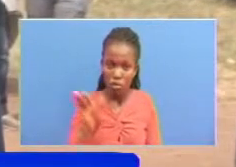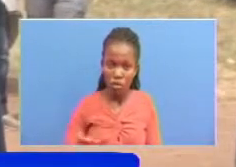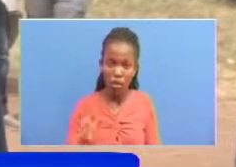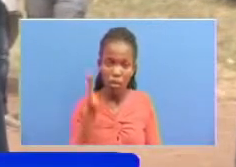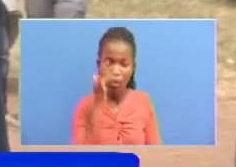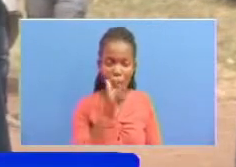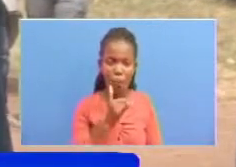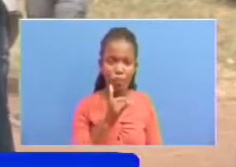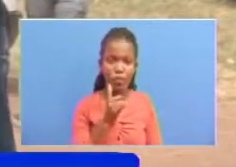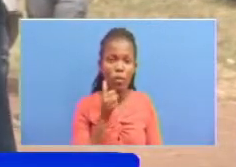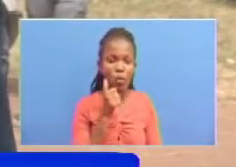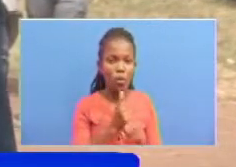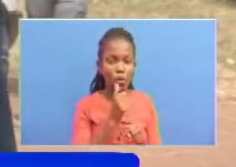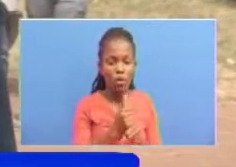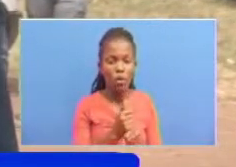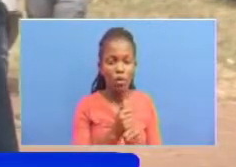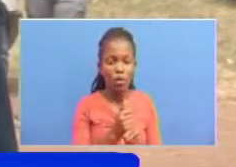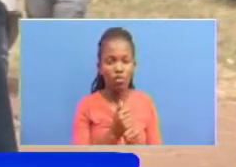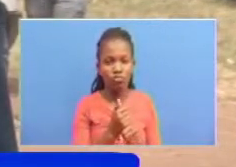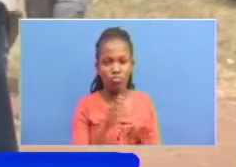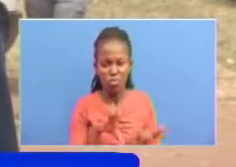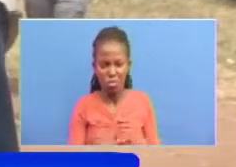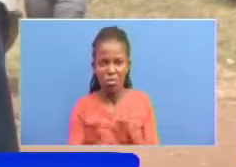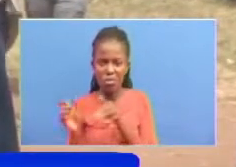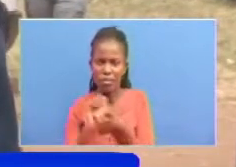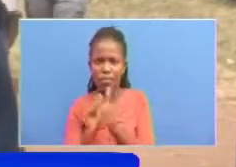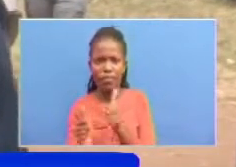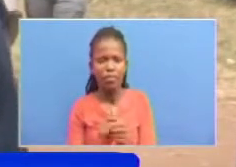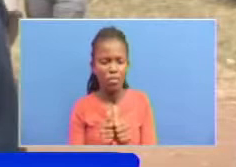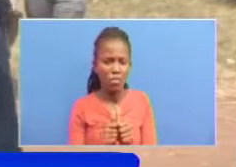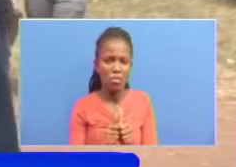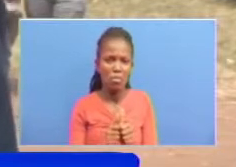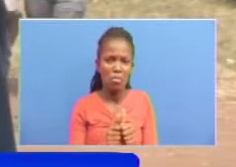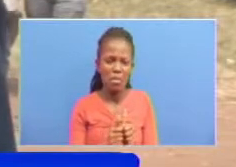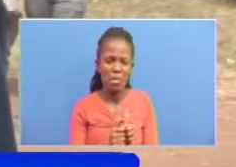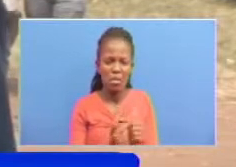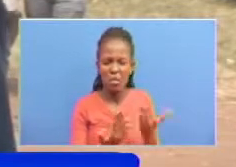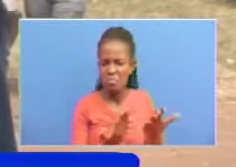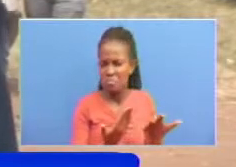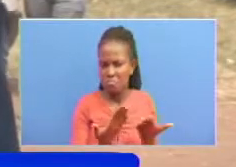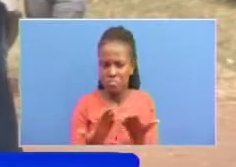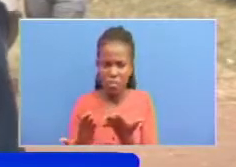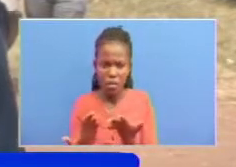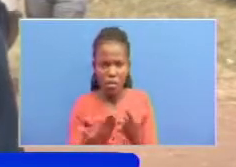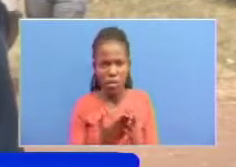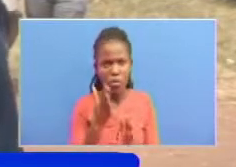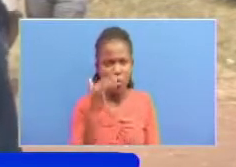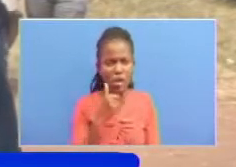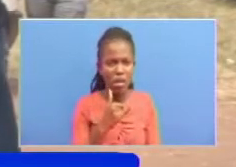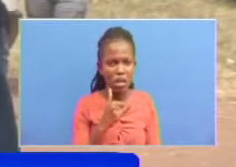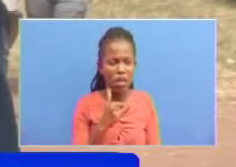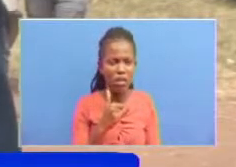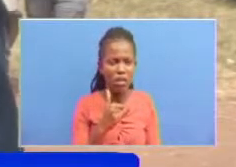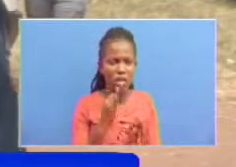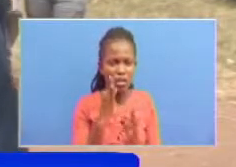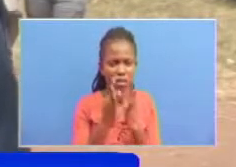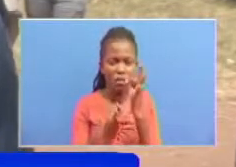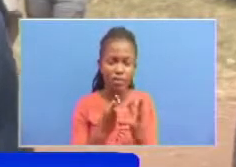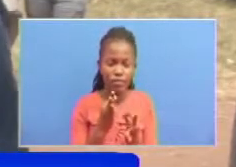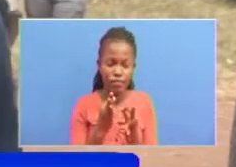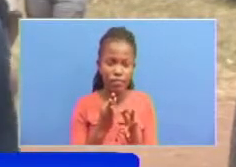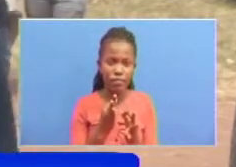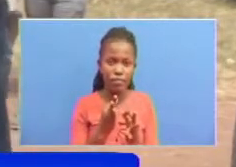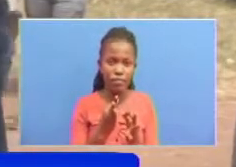tumeona wakifanya kazi ambazo hazijafikia kiwango, sababu wanawekelea kama